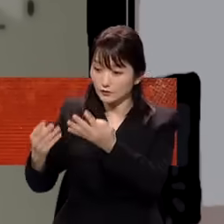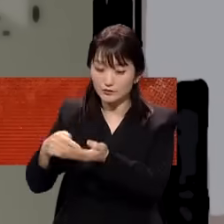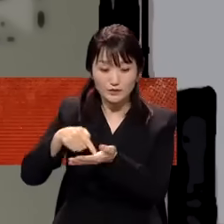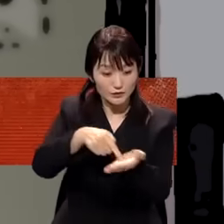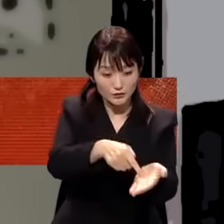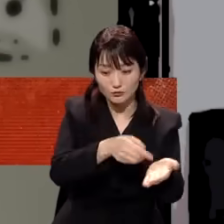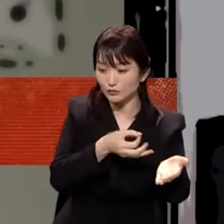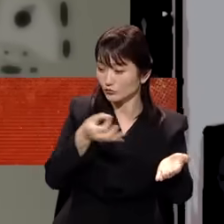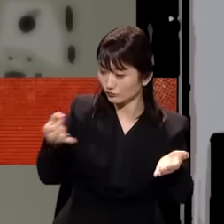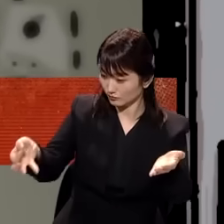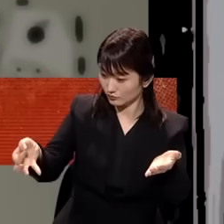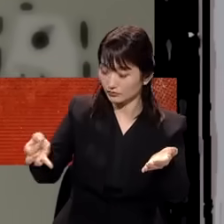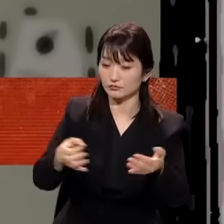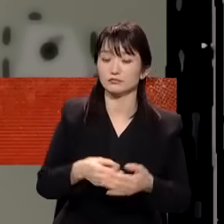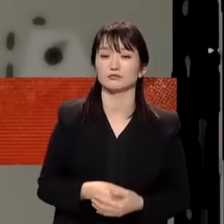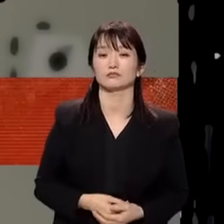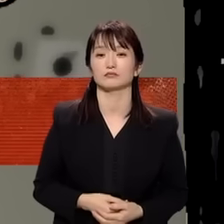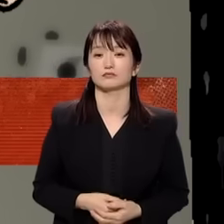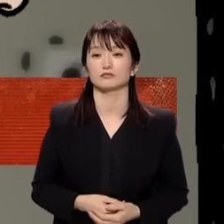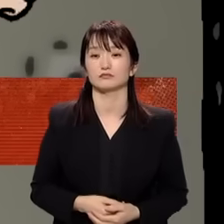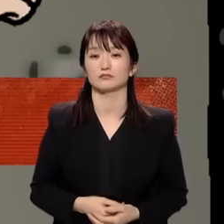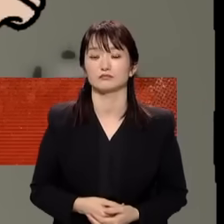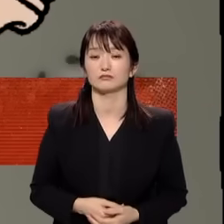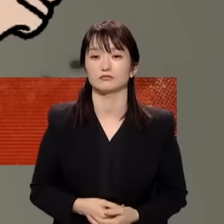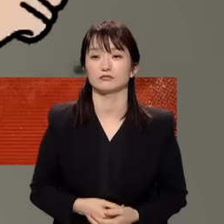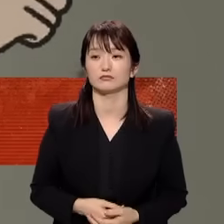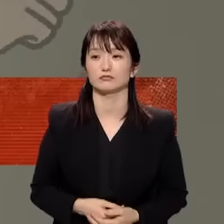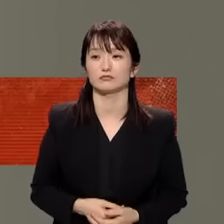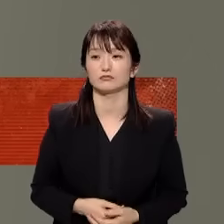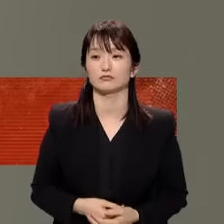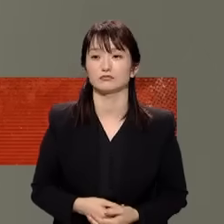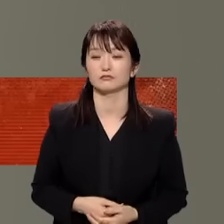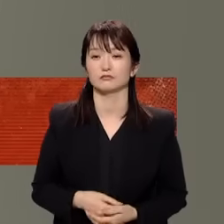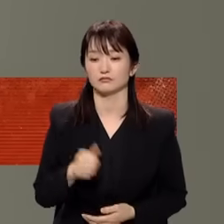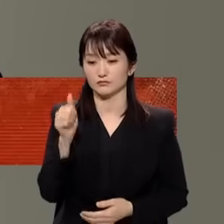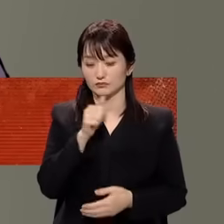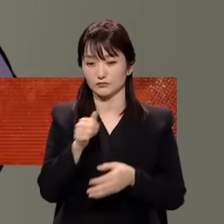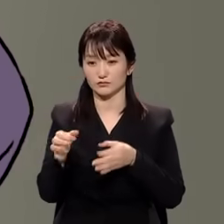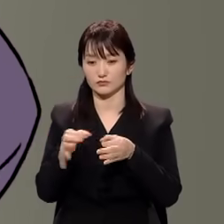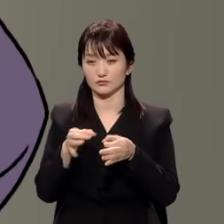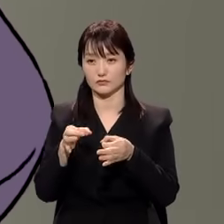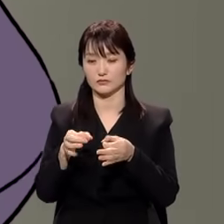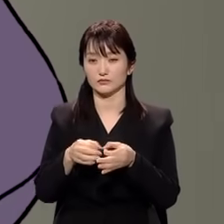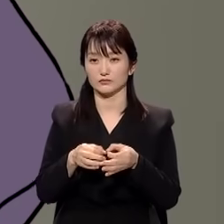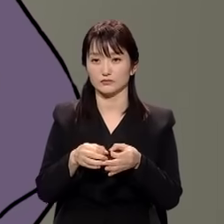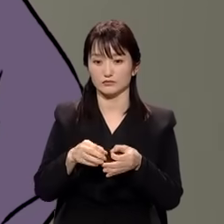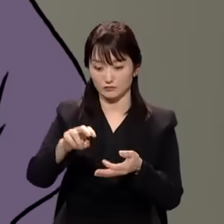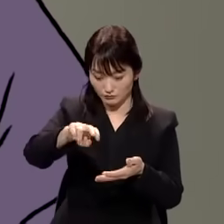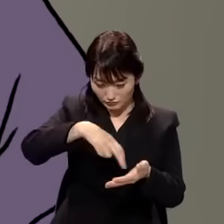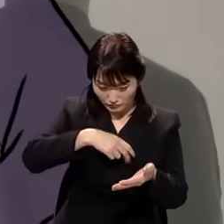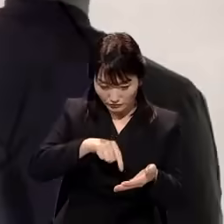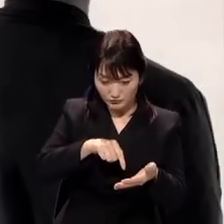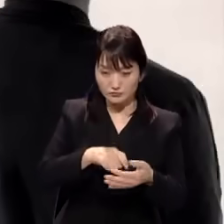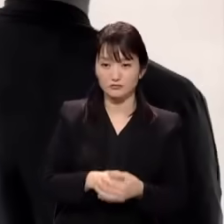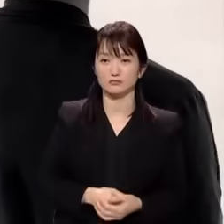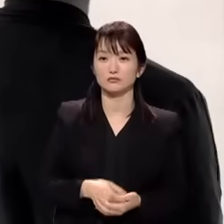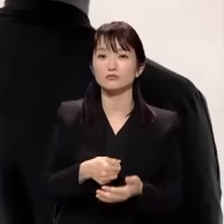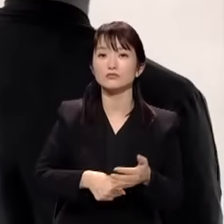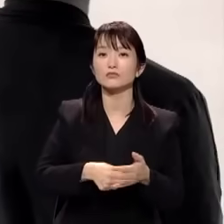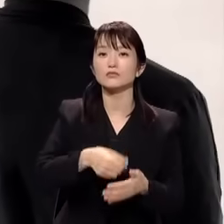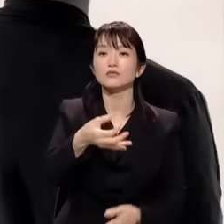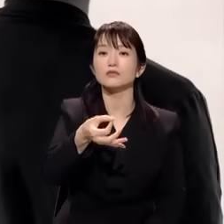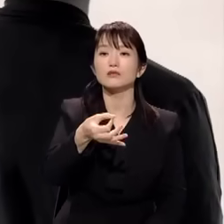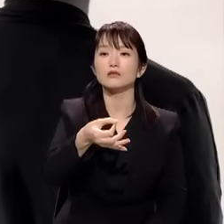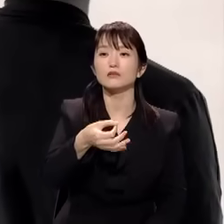비용을 드리겠습니다, 이렇게 얘기를 했다고 하는데, 그 이후에 이제 부동산으로부터 청구 문자까지 받았는데 보니까 자재비가 80만 원이나